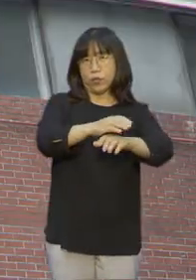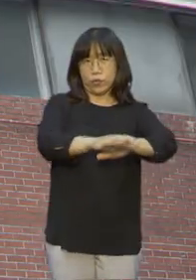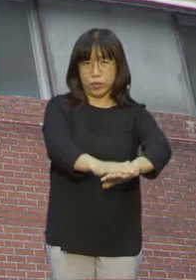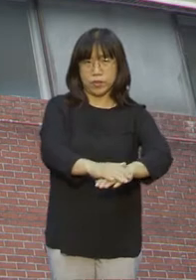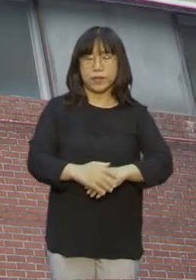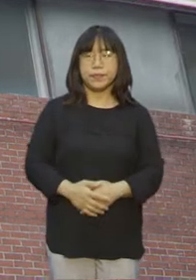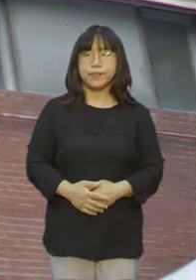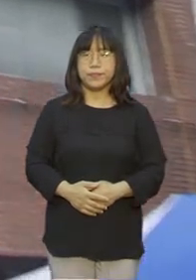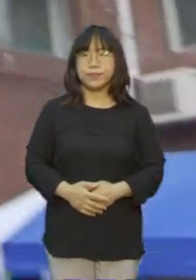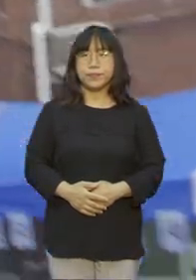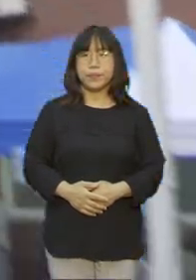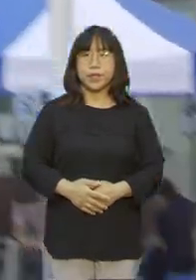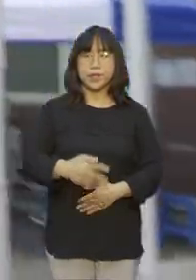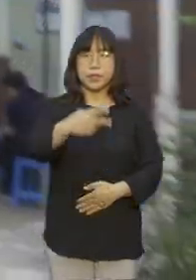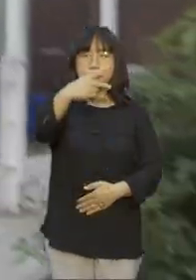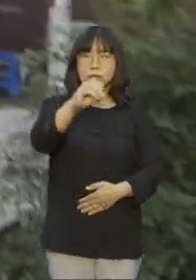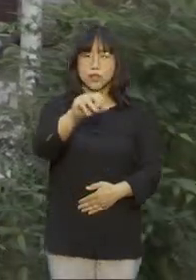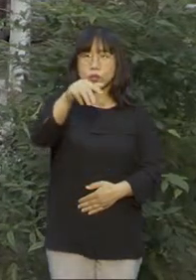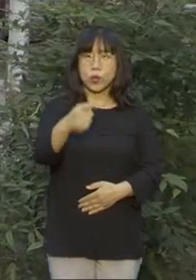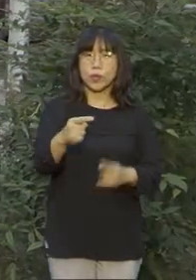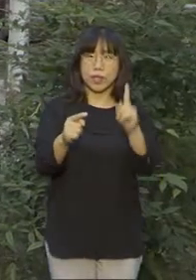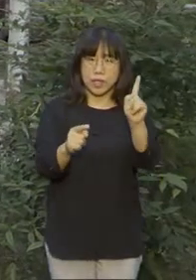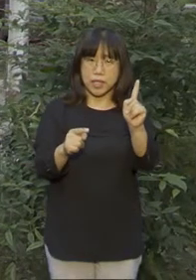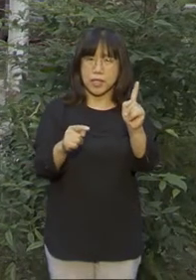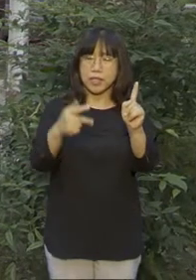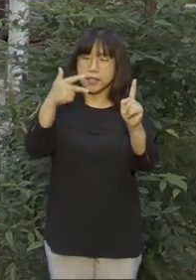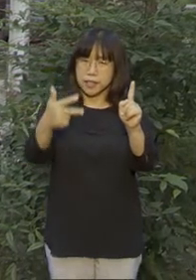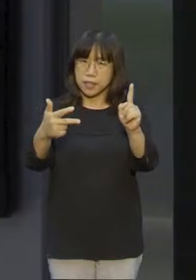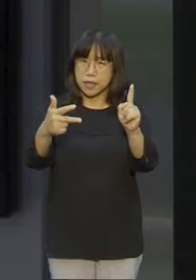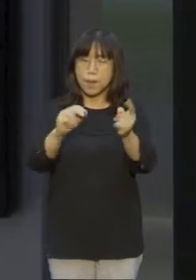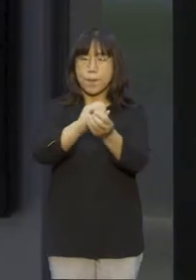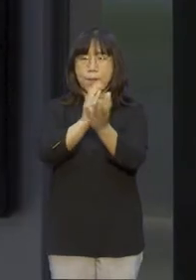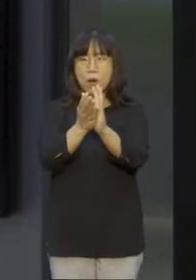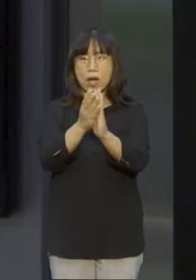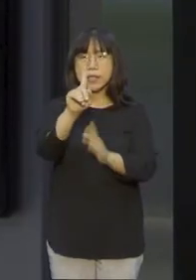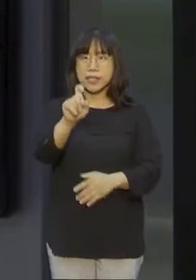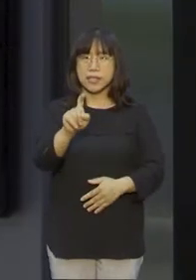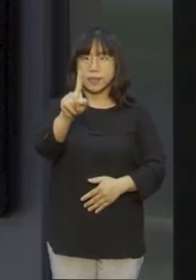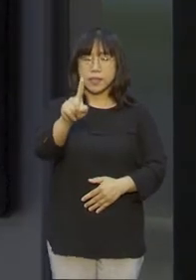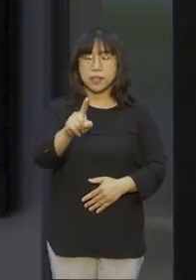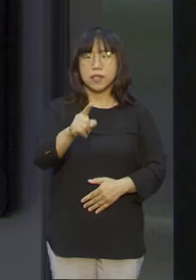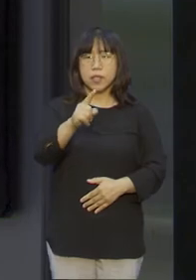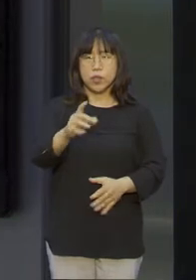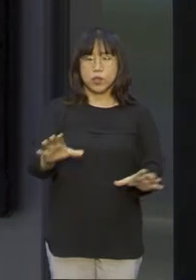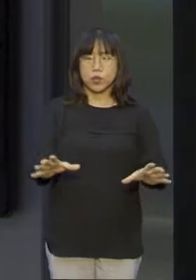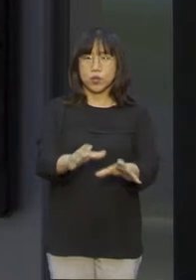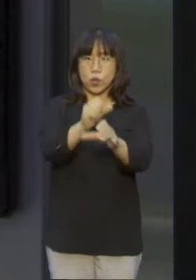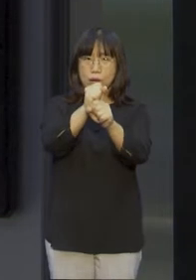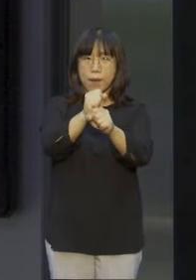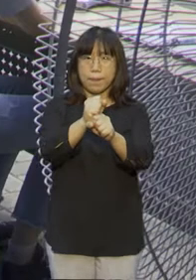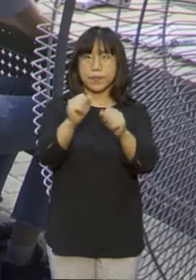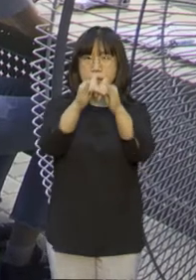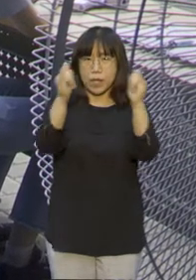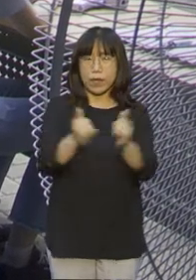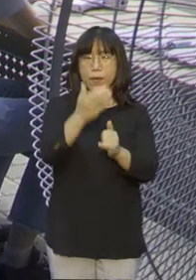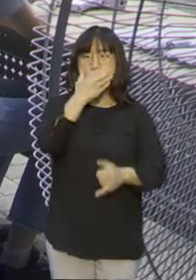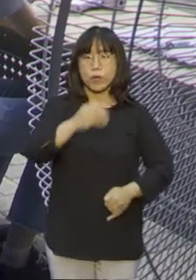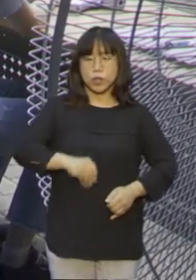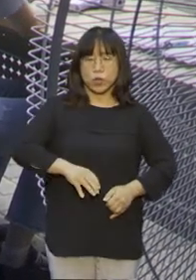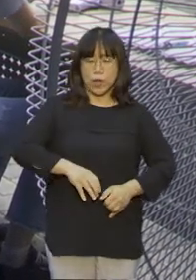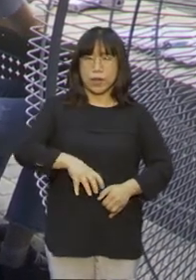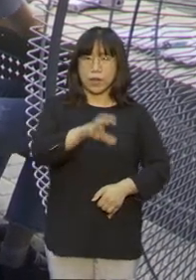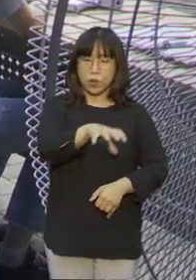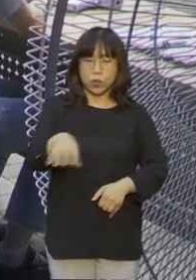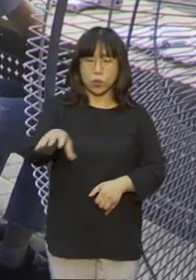마련됐습니다. 야외 무더위 쉼터는 등촌 1, 등촌 7, 방화 11 종합사회 복지관 등